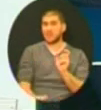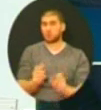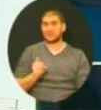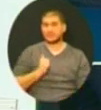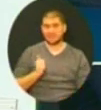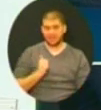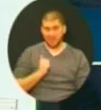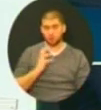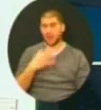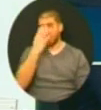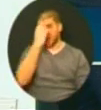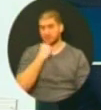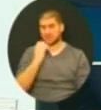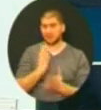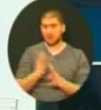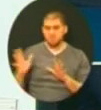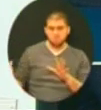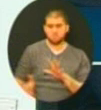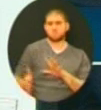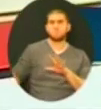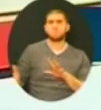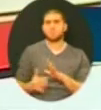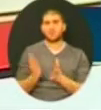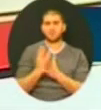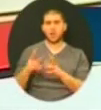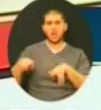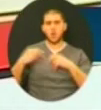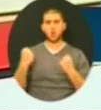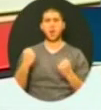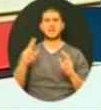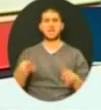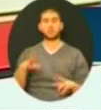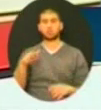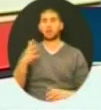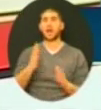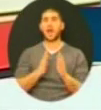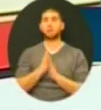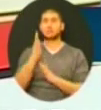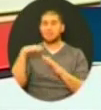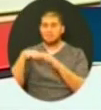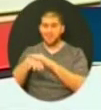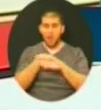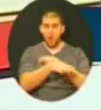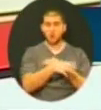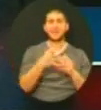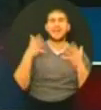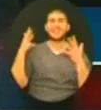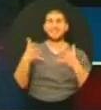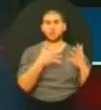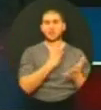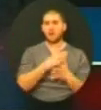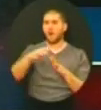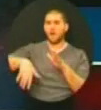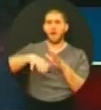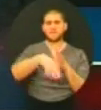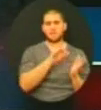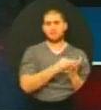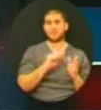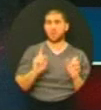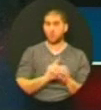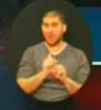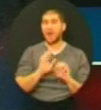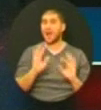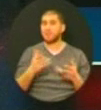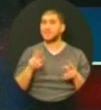צבא שחמאס חימש את עצמו והחזיר לעצמו את הכוח, ויש לפחות 15 מנהרות התקפיות שכבר הוא חפר במהלך התקופה הזאת.